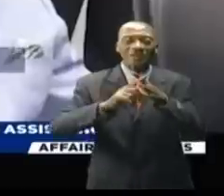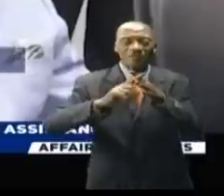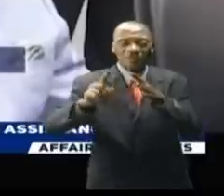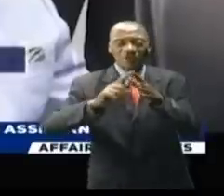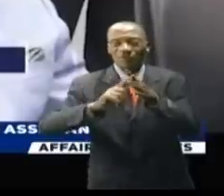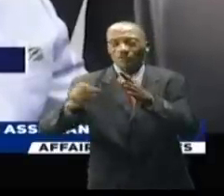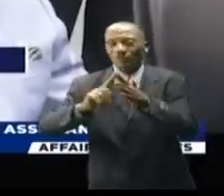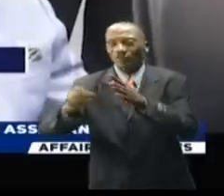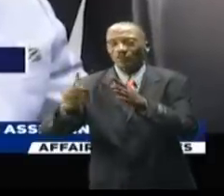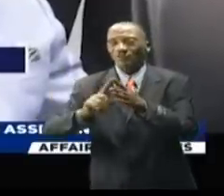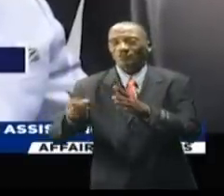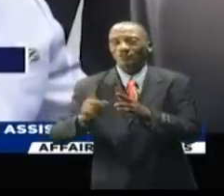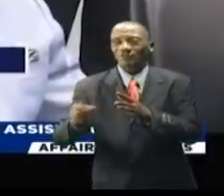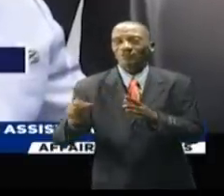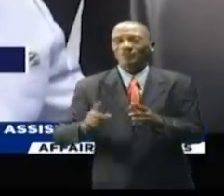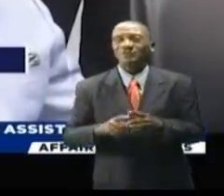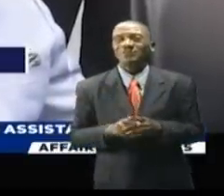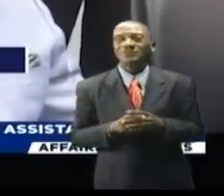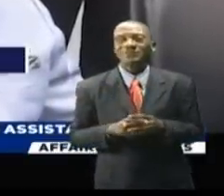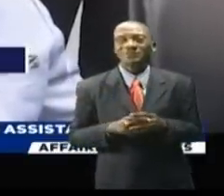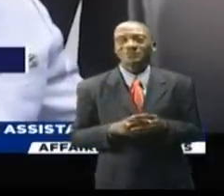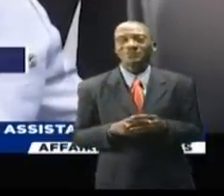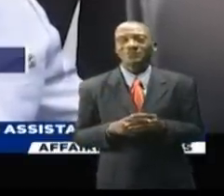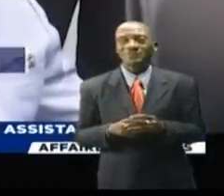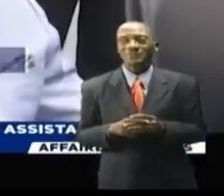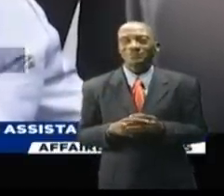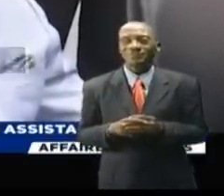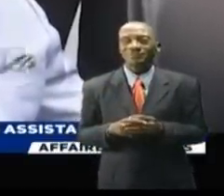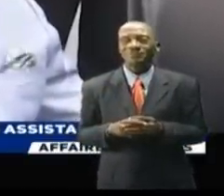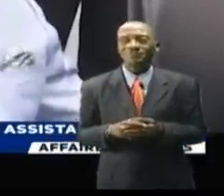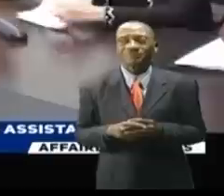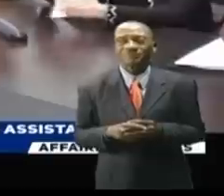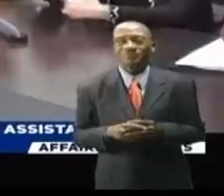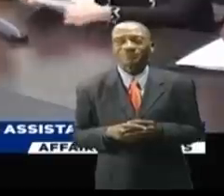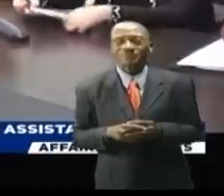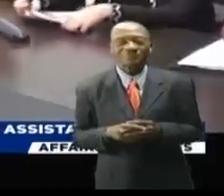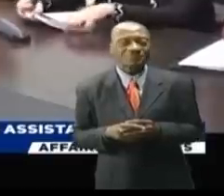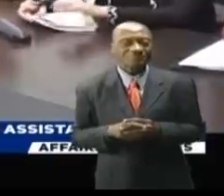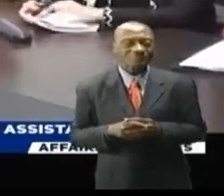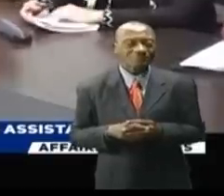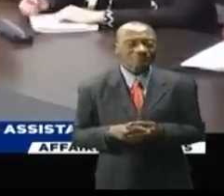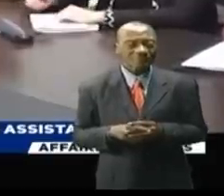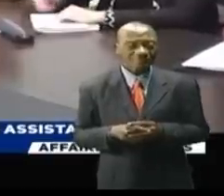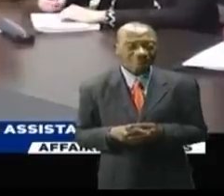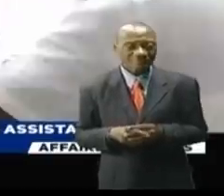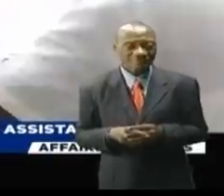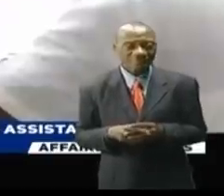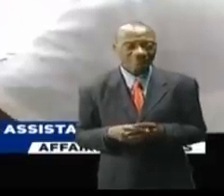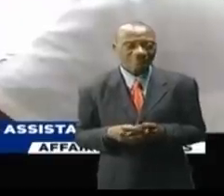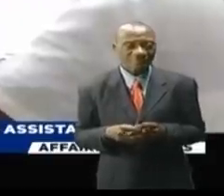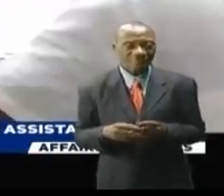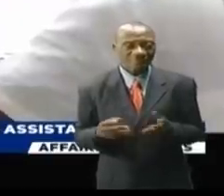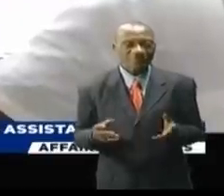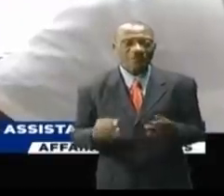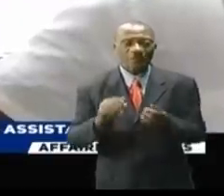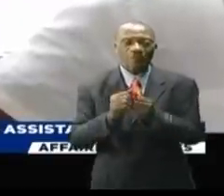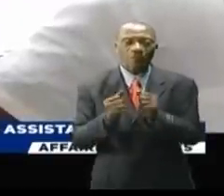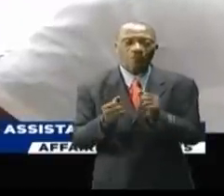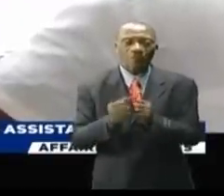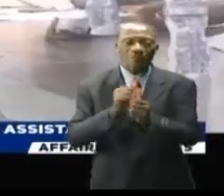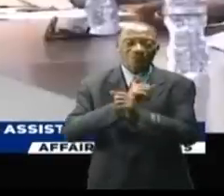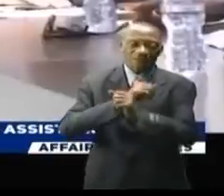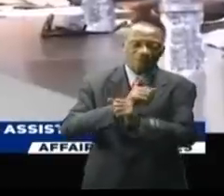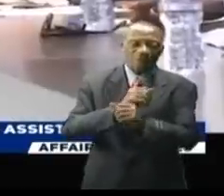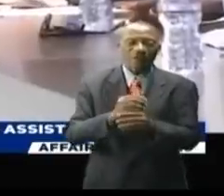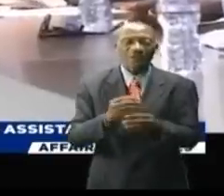pour les acteurs humanitaires. Attentif aux préoccupations particulièrement sécuritaires des humanitaires,